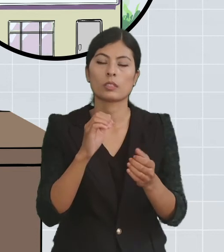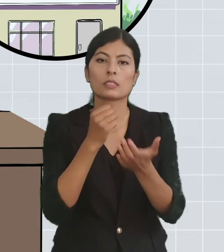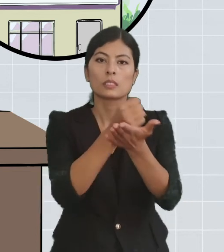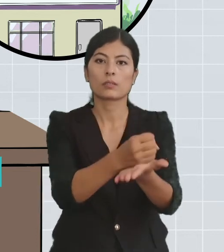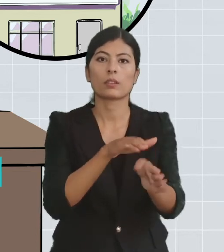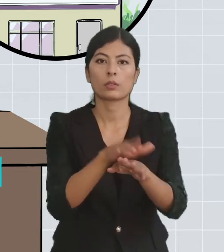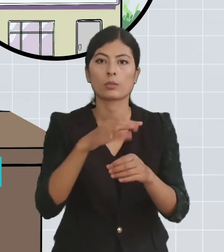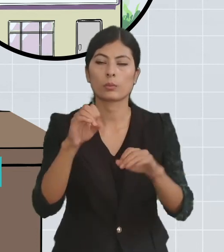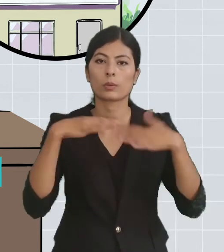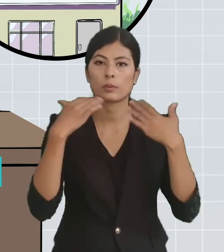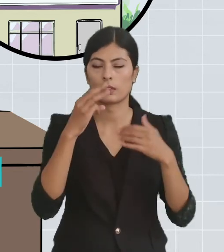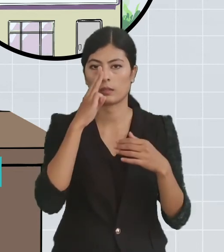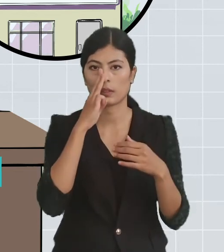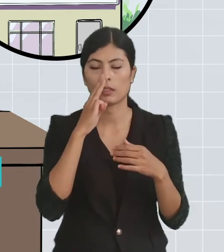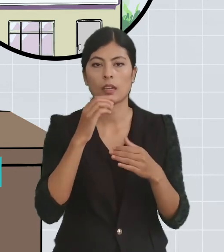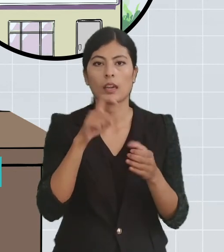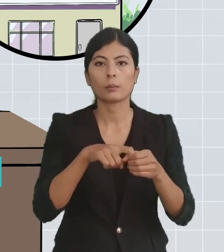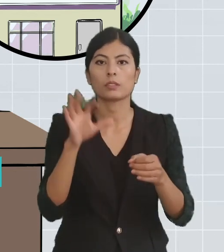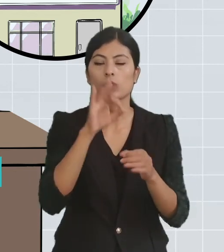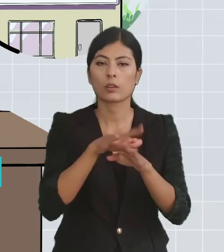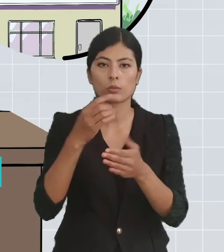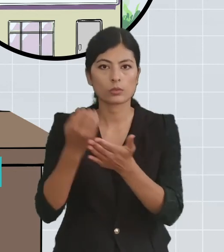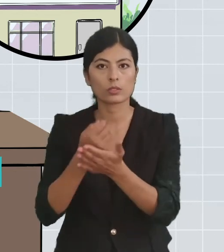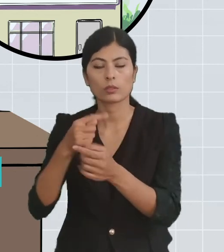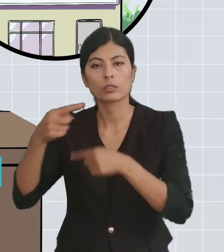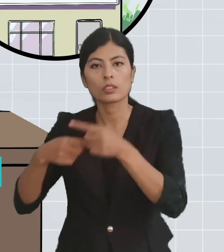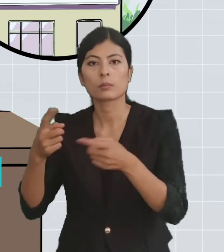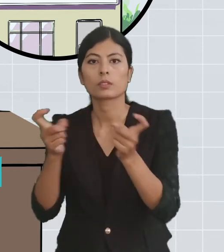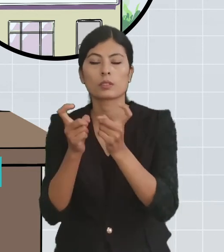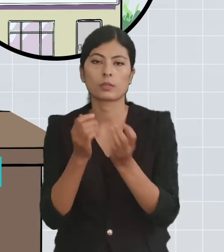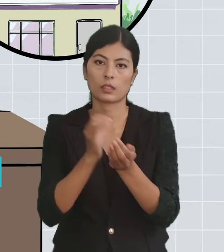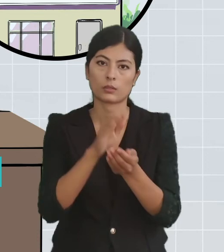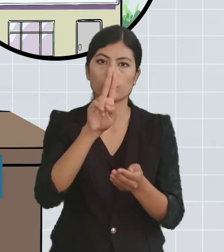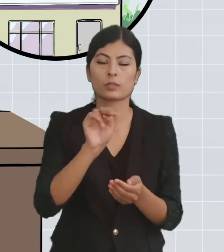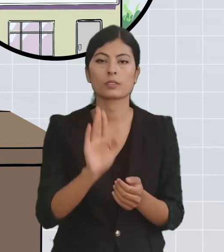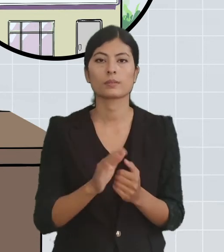निम्ति आबद्ध निकाय र संस्थाहरूको नियमित छलफल र बैठक राख्नुपर्दो छ।